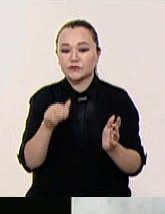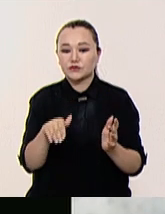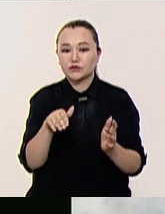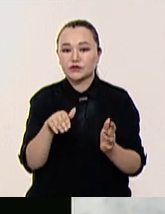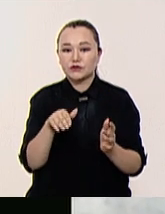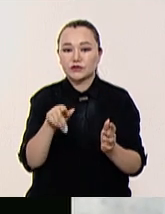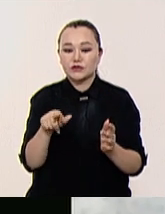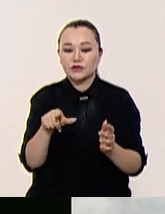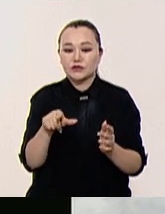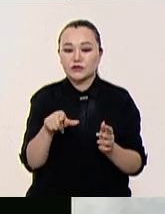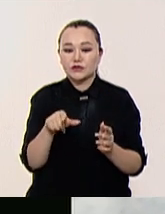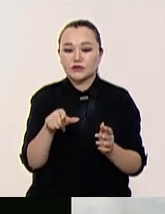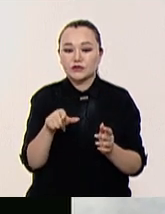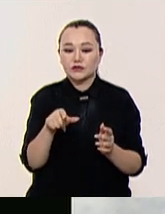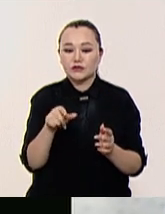28 тысяч тенге